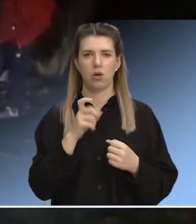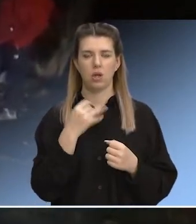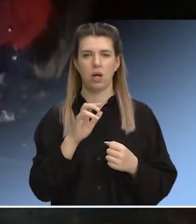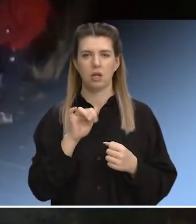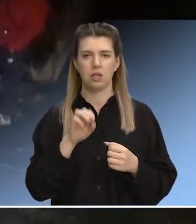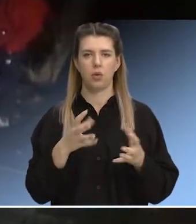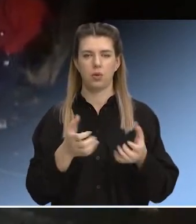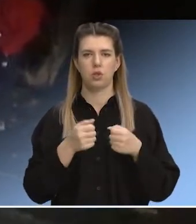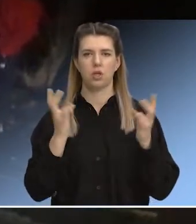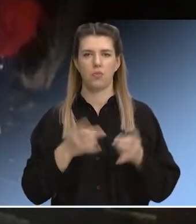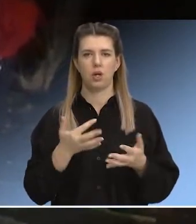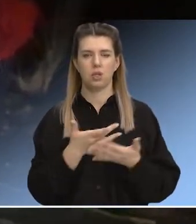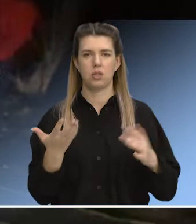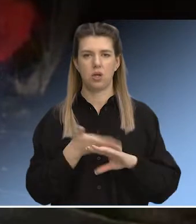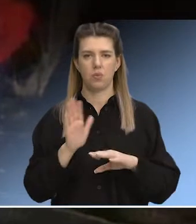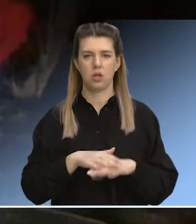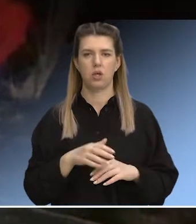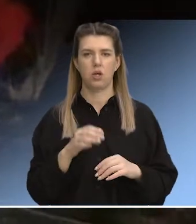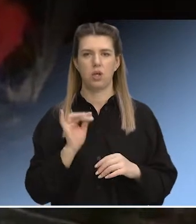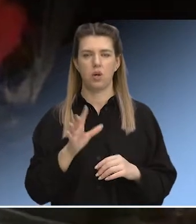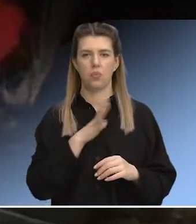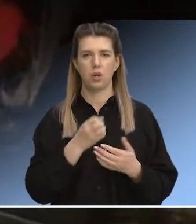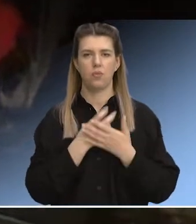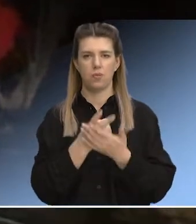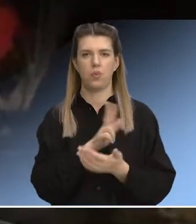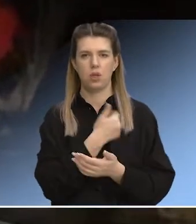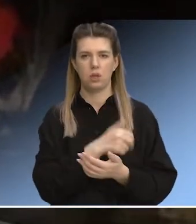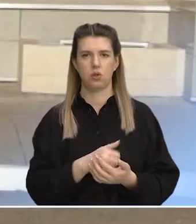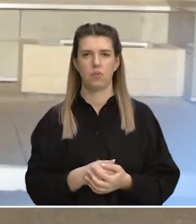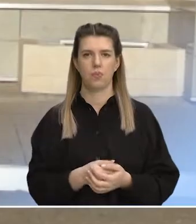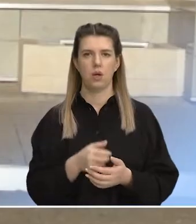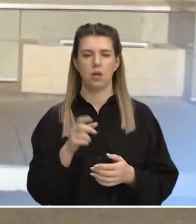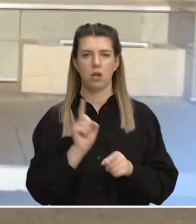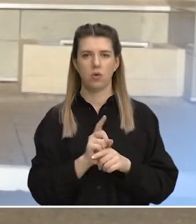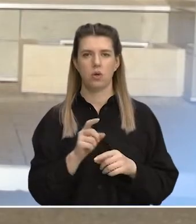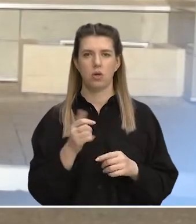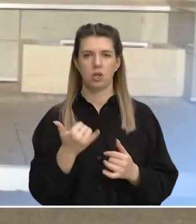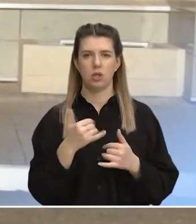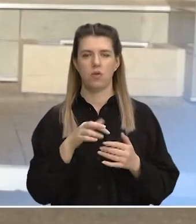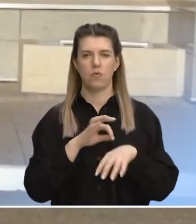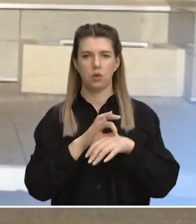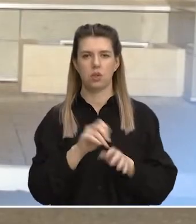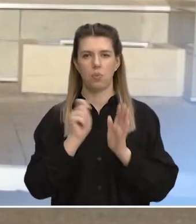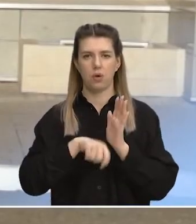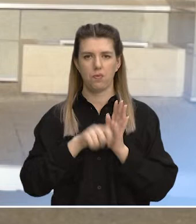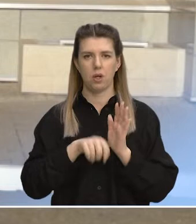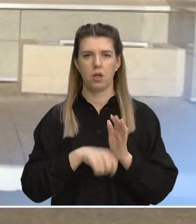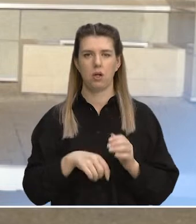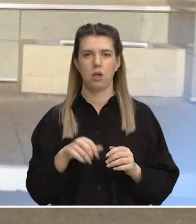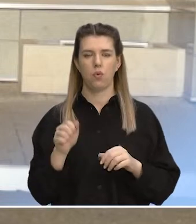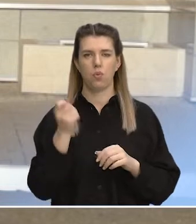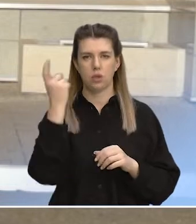Hyundai Accent получили травмы различной степени тяжести и были госпитализированы. По факту дорожно-транспортного происшествия проводится